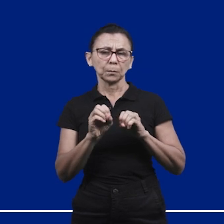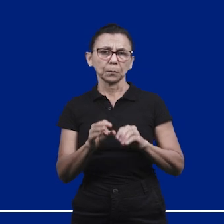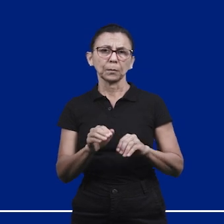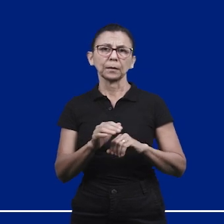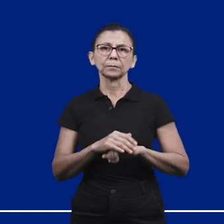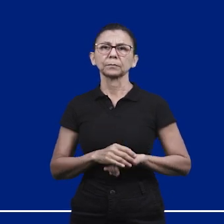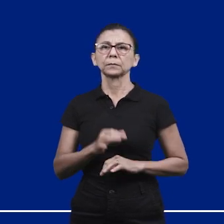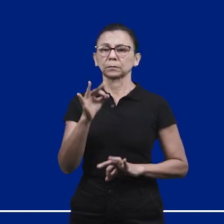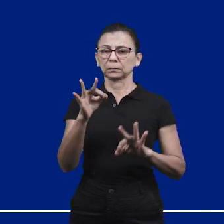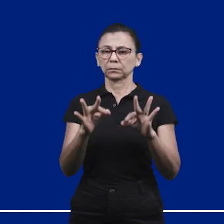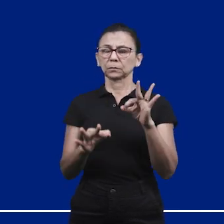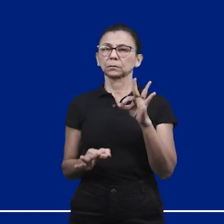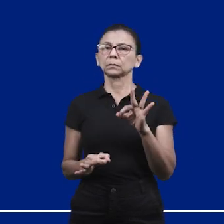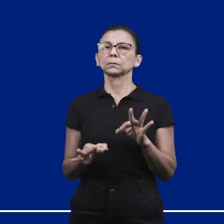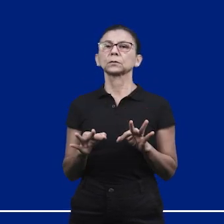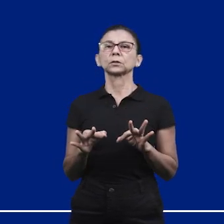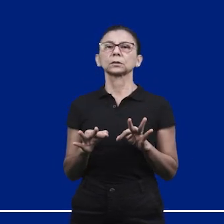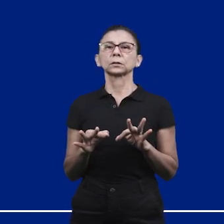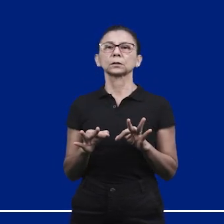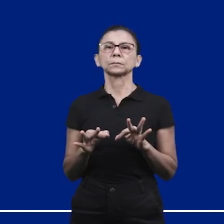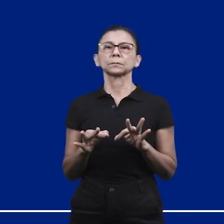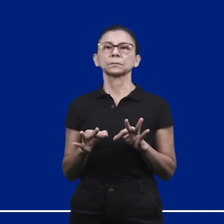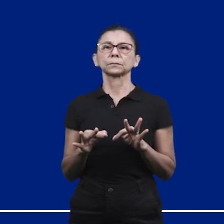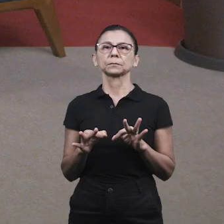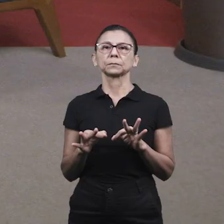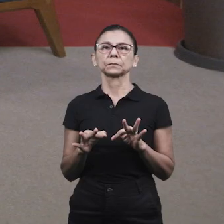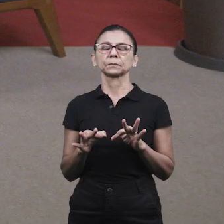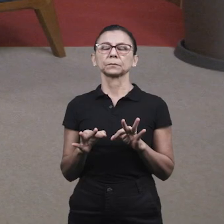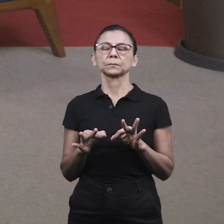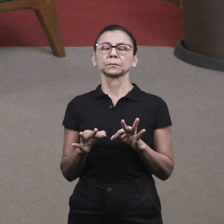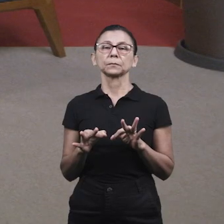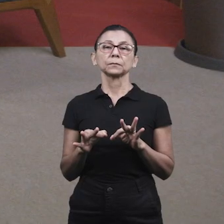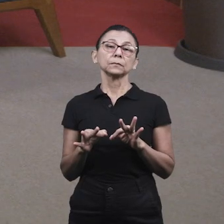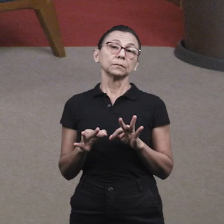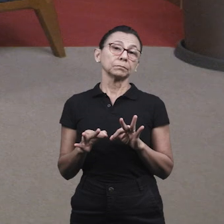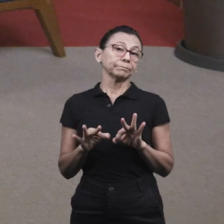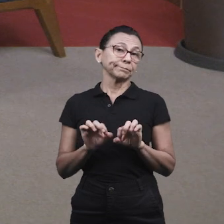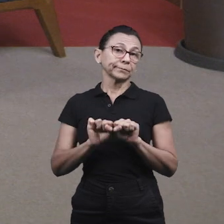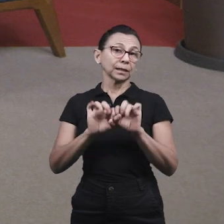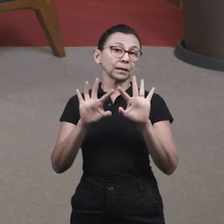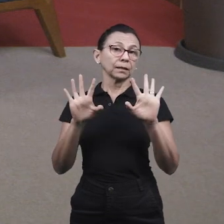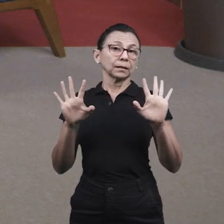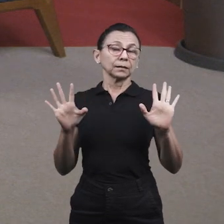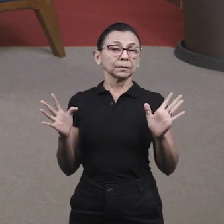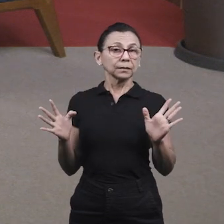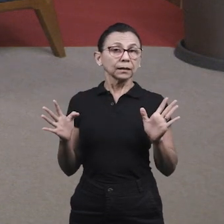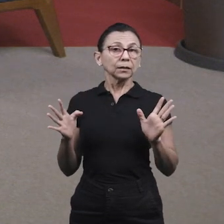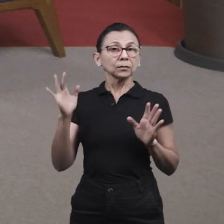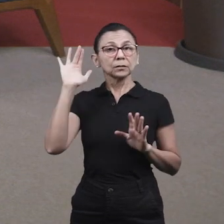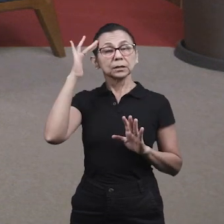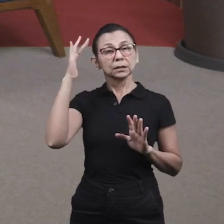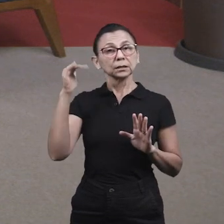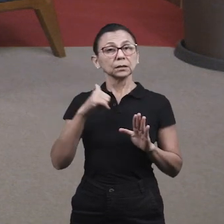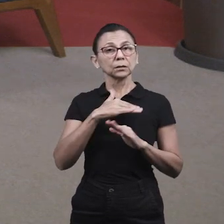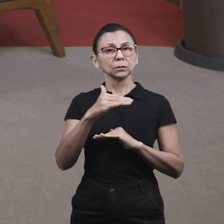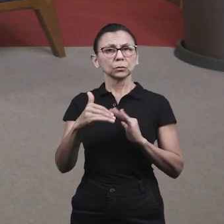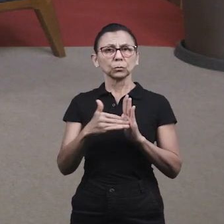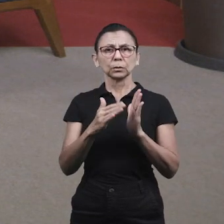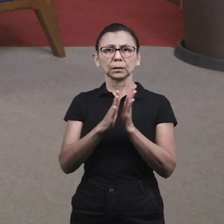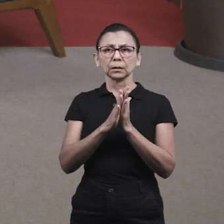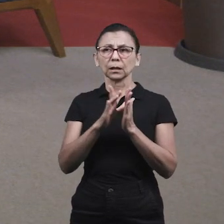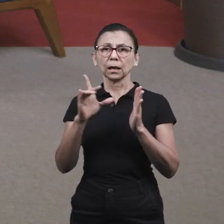inspirée, elle est profitable pour enseigner, pour redarguir, pour corriger, pour instruire en